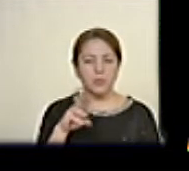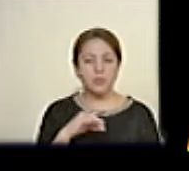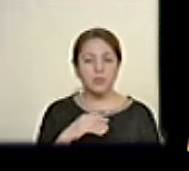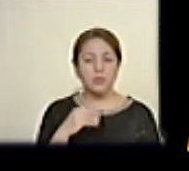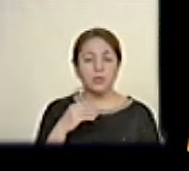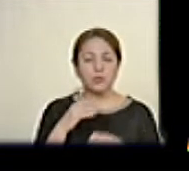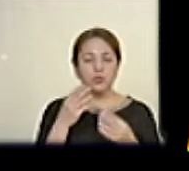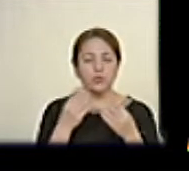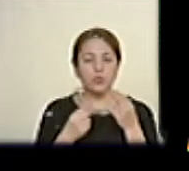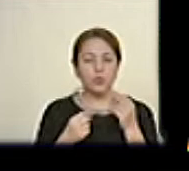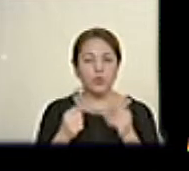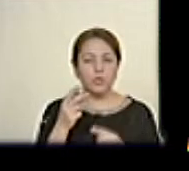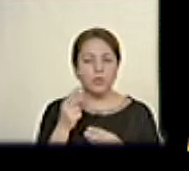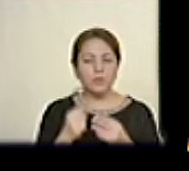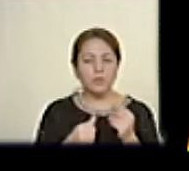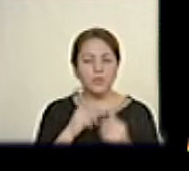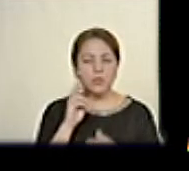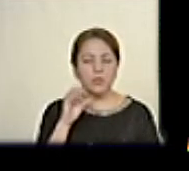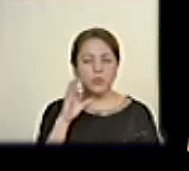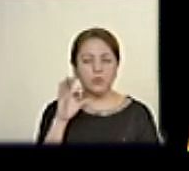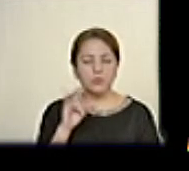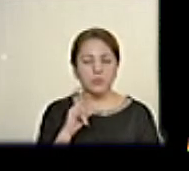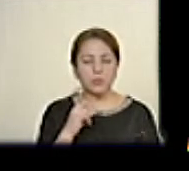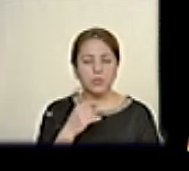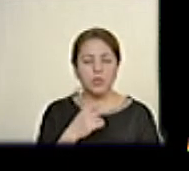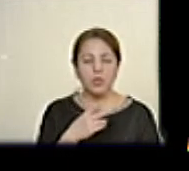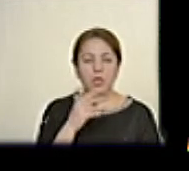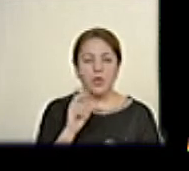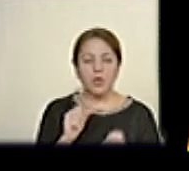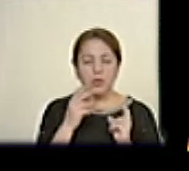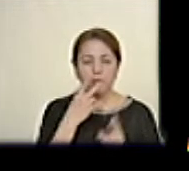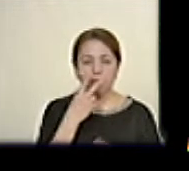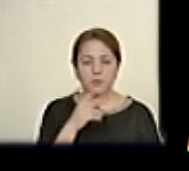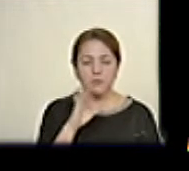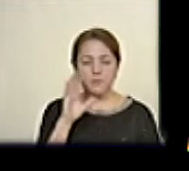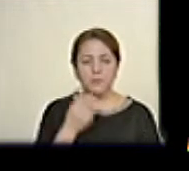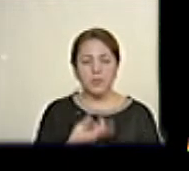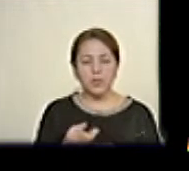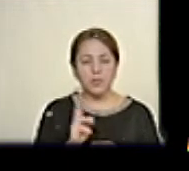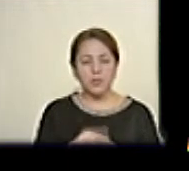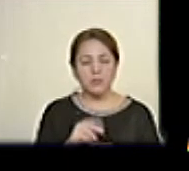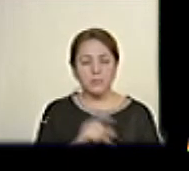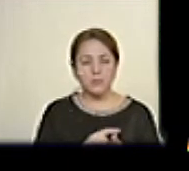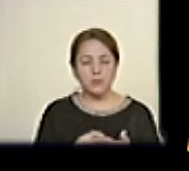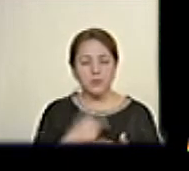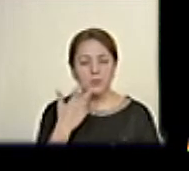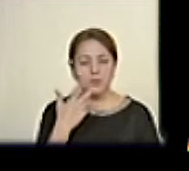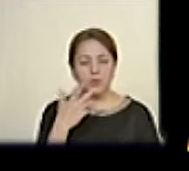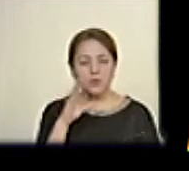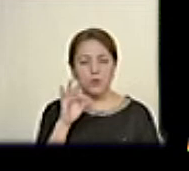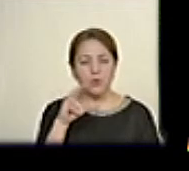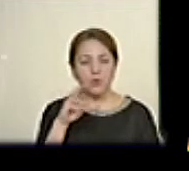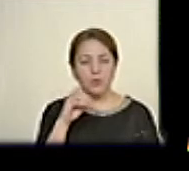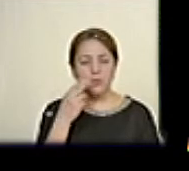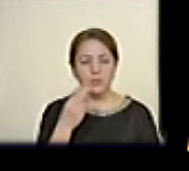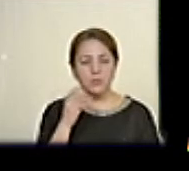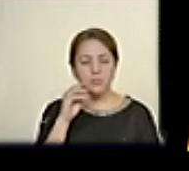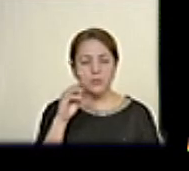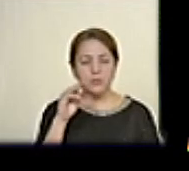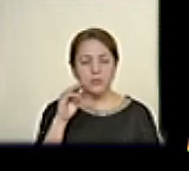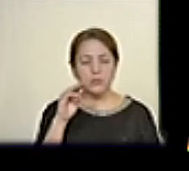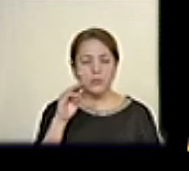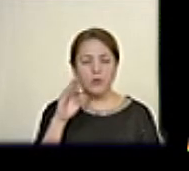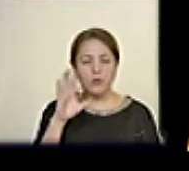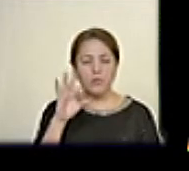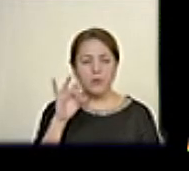шаловливо. Как видим, в этом стихотворении три олицетворения, ребята. У вас тоже так